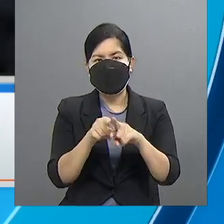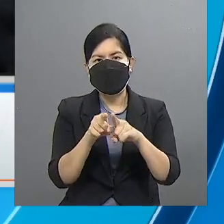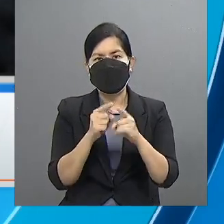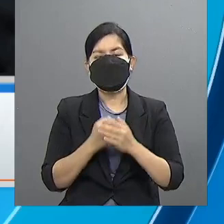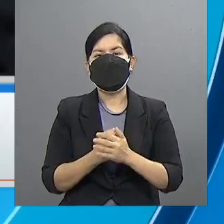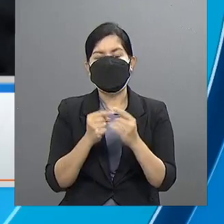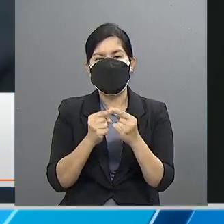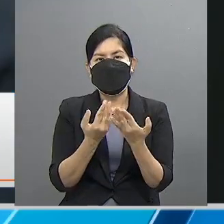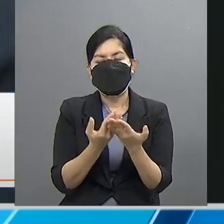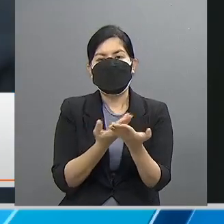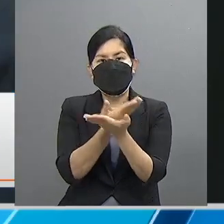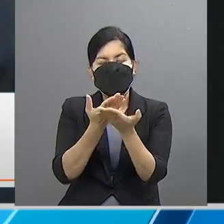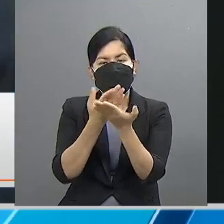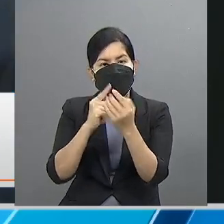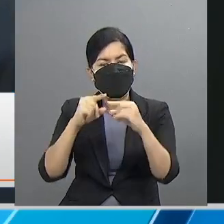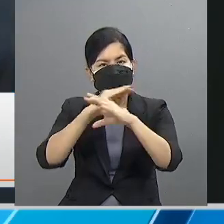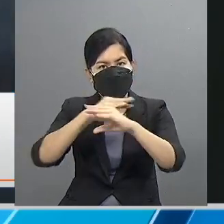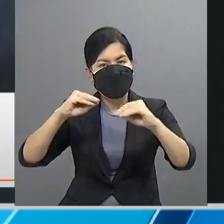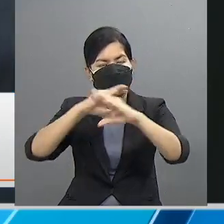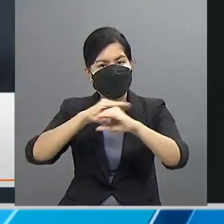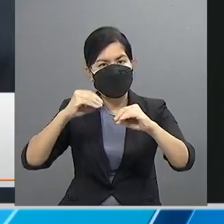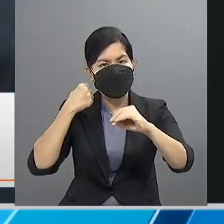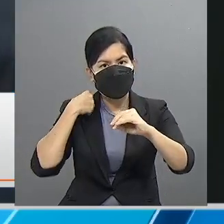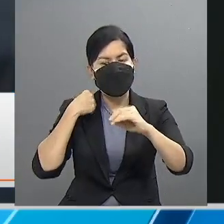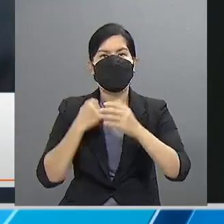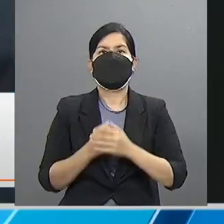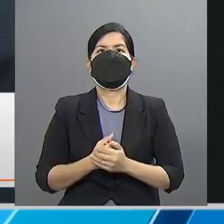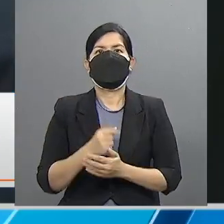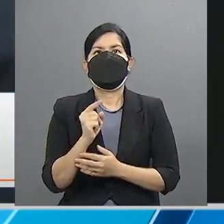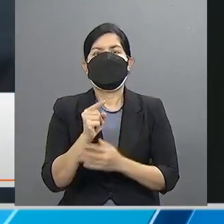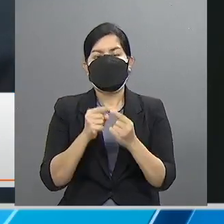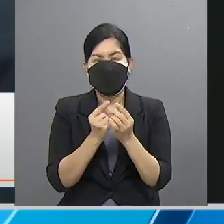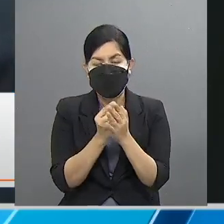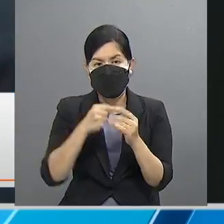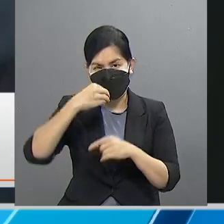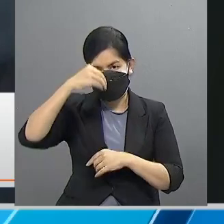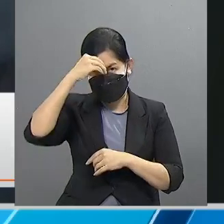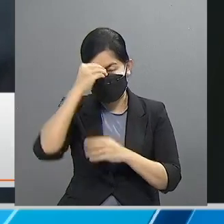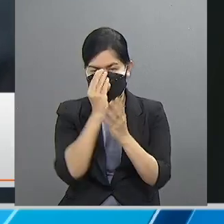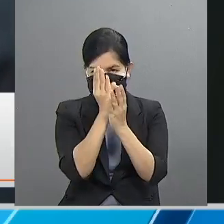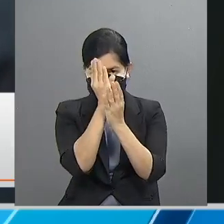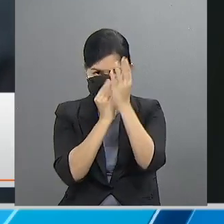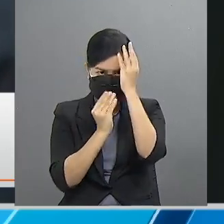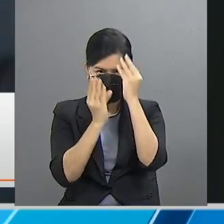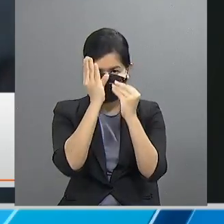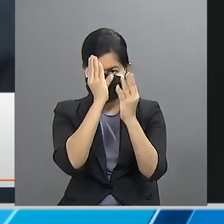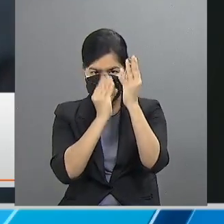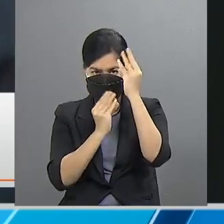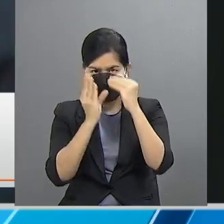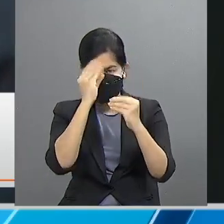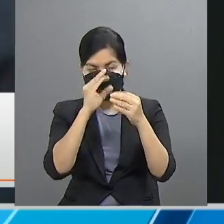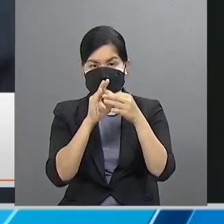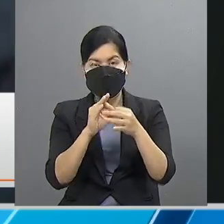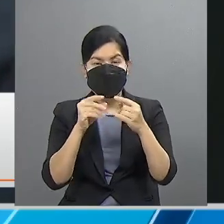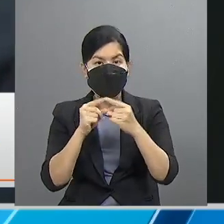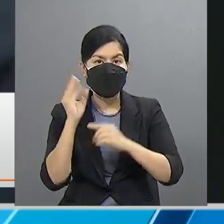มเนี่ยนะครับเรียนพอเรียนเสร็จปั๊บนะครับคือการฟังเนี่ยต้องบอกก่อนว่าคนเราอ่ะจะเข้าใจอยู่แล้ว